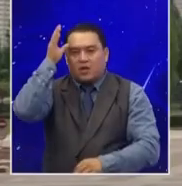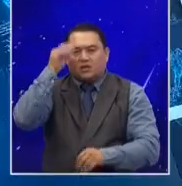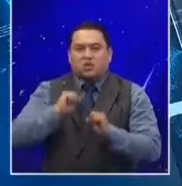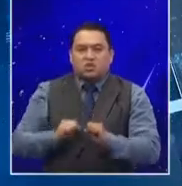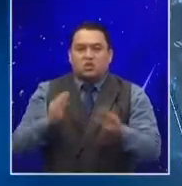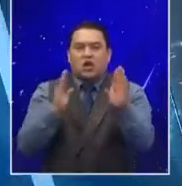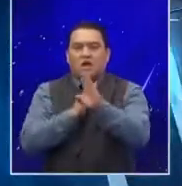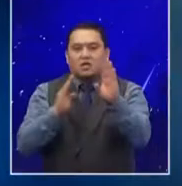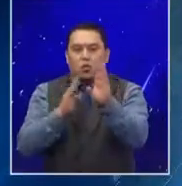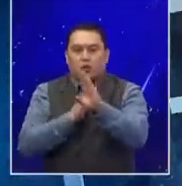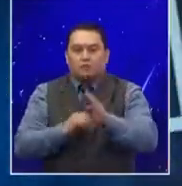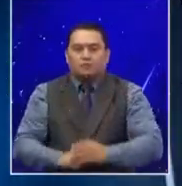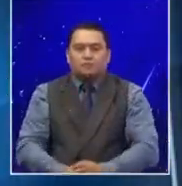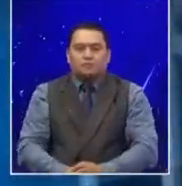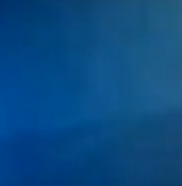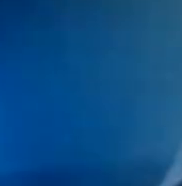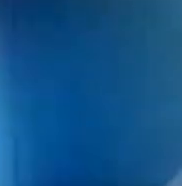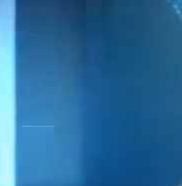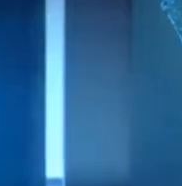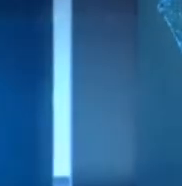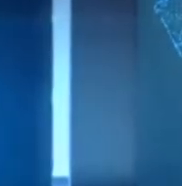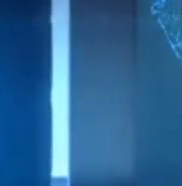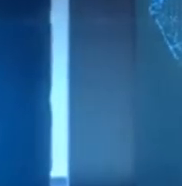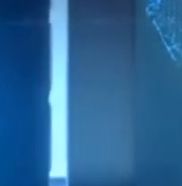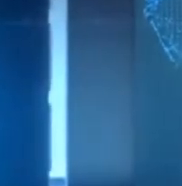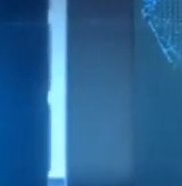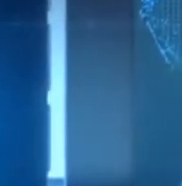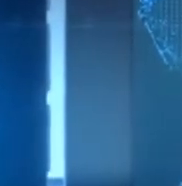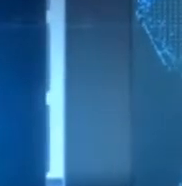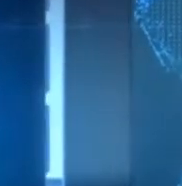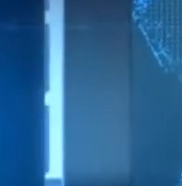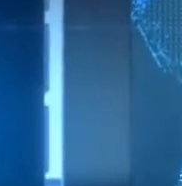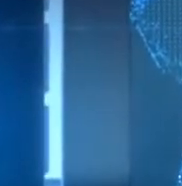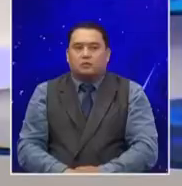экологии. Илиман Раймбеков при поддержке телерадиокомплекса президента.